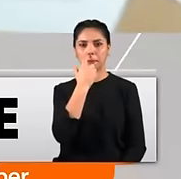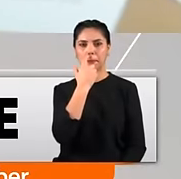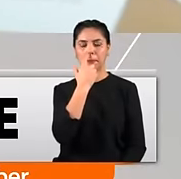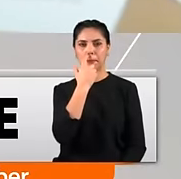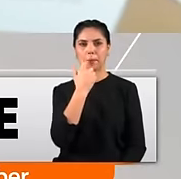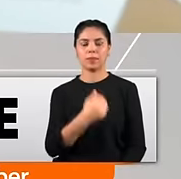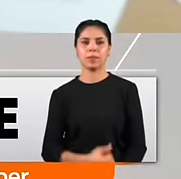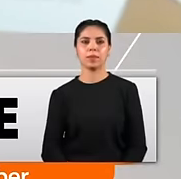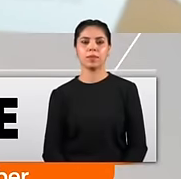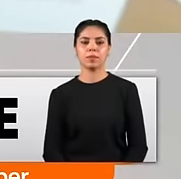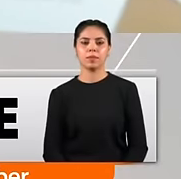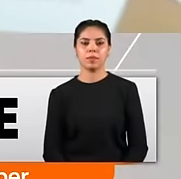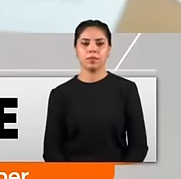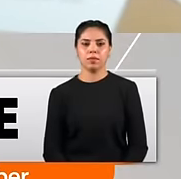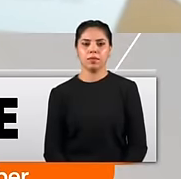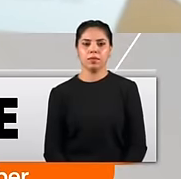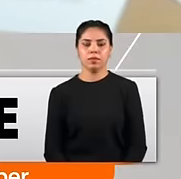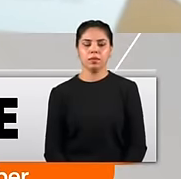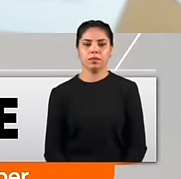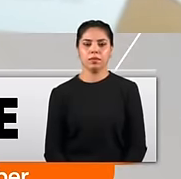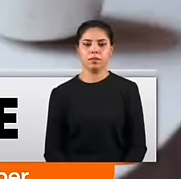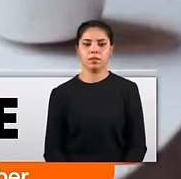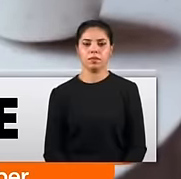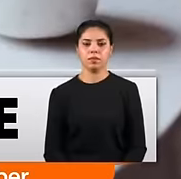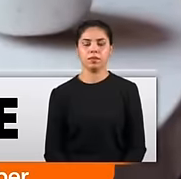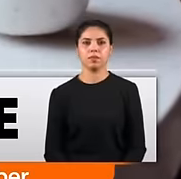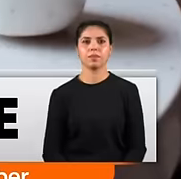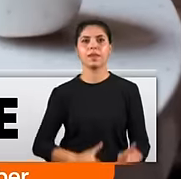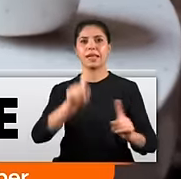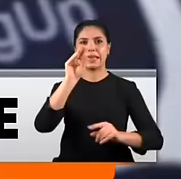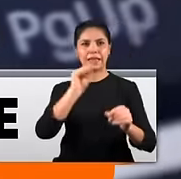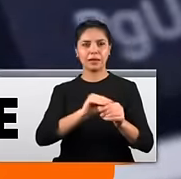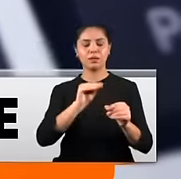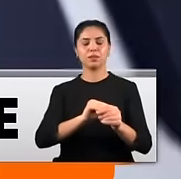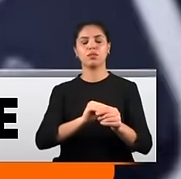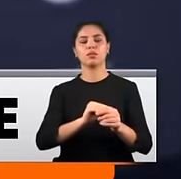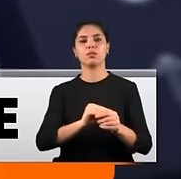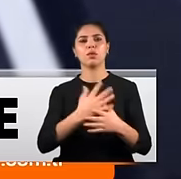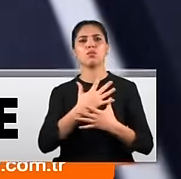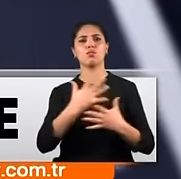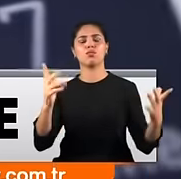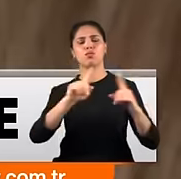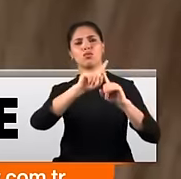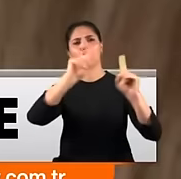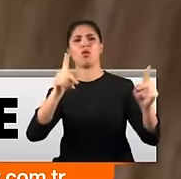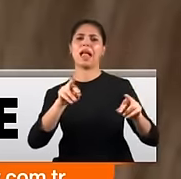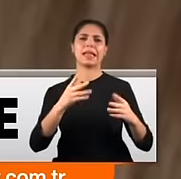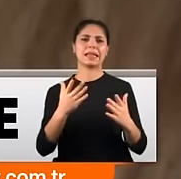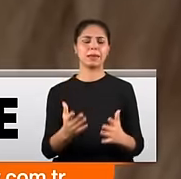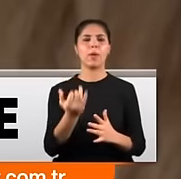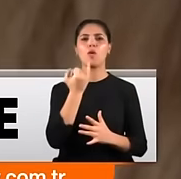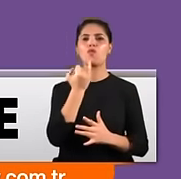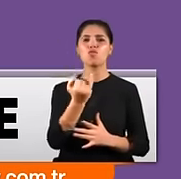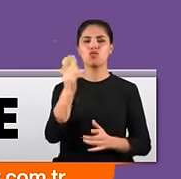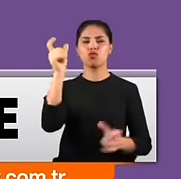İnternetten alışveriş yapmam hayatımı kolaylaştırıyor. Bir telefonun ucunda. Sanal ortam uçsuz bucaksız bir mağazaya dönüştü. Müşterilerin